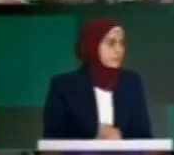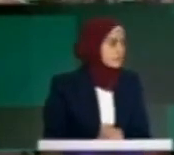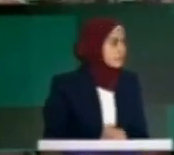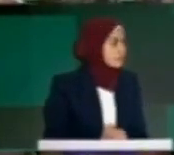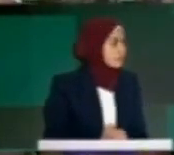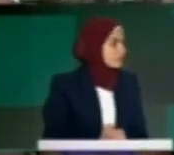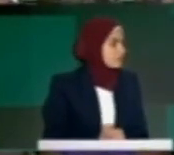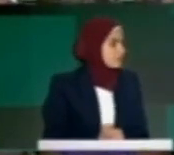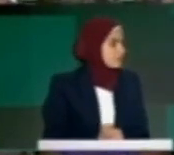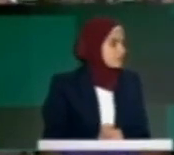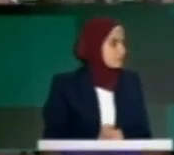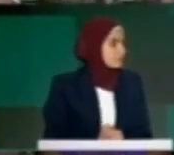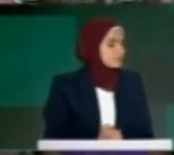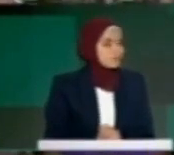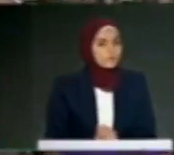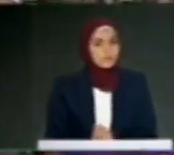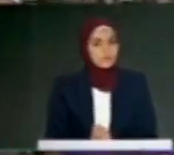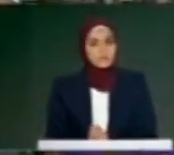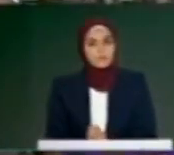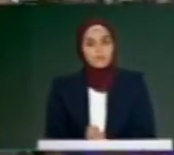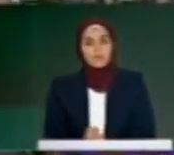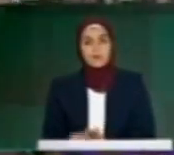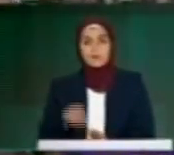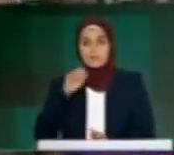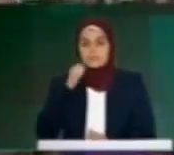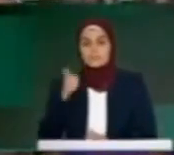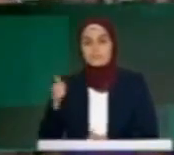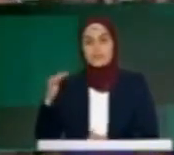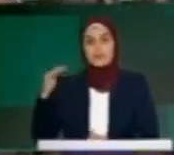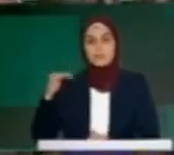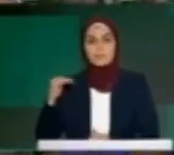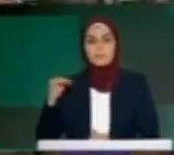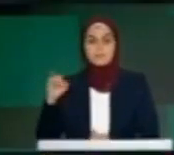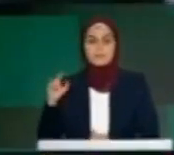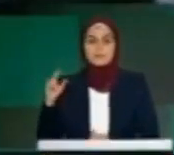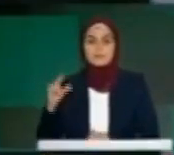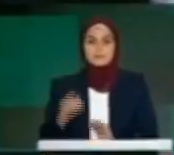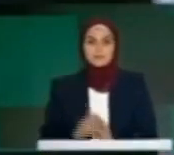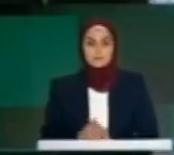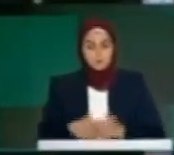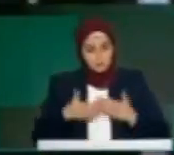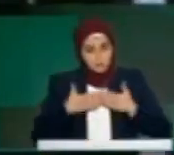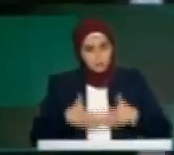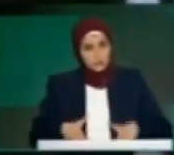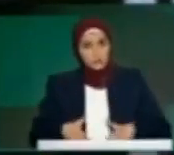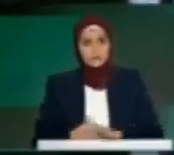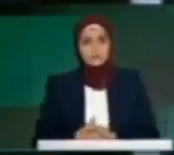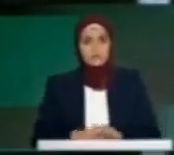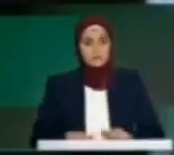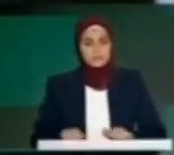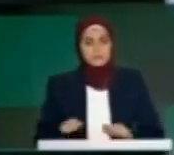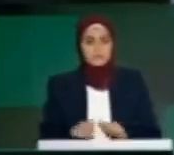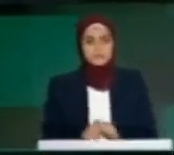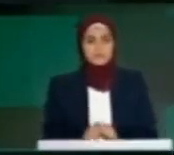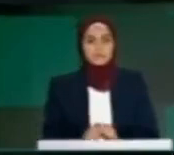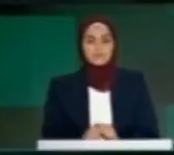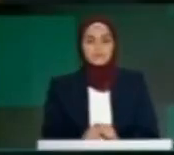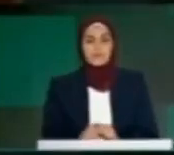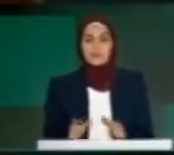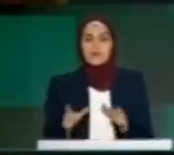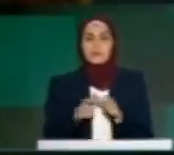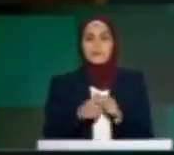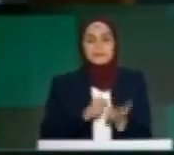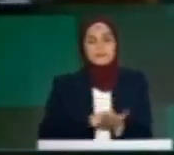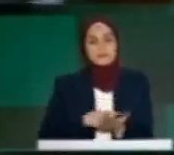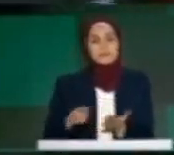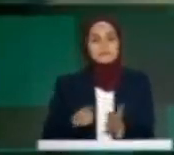الاستاذ احمد فؤاد السيد مسؤول عن نشاط الاعاقه الحركيه في جمعيه رساله للاعمال الخيريه ولم توقفوا